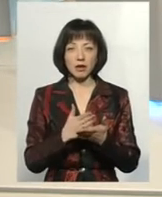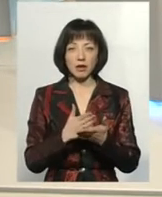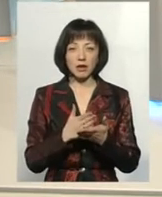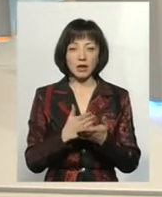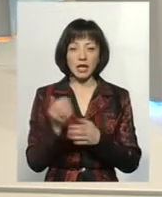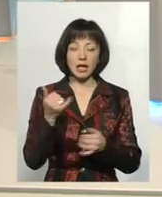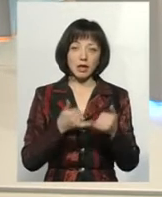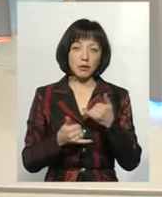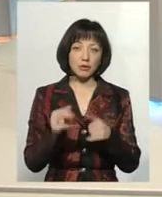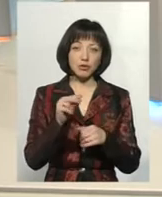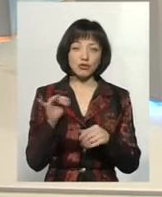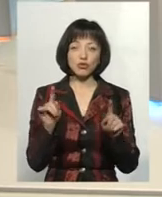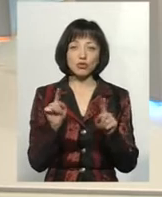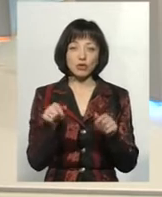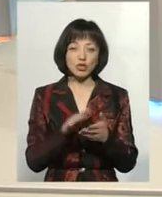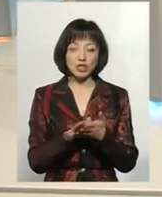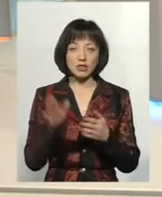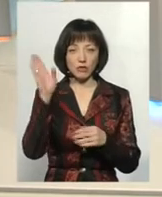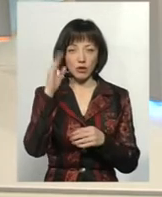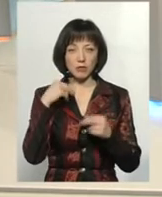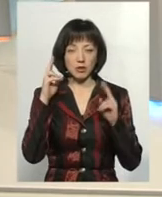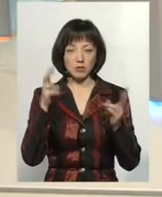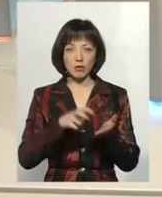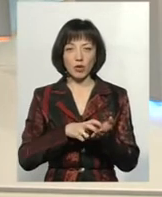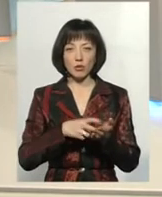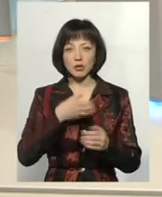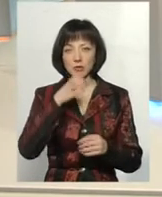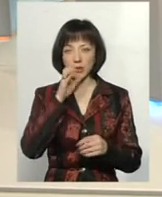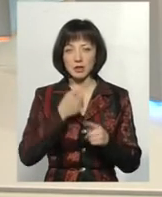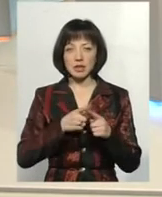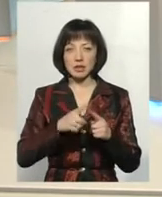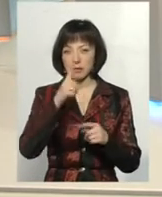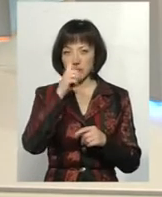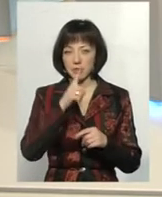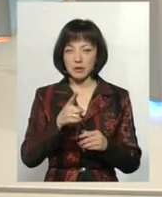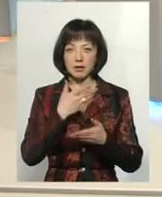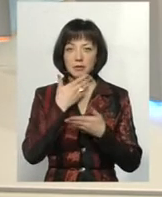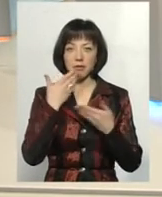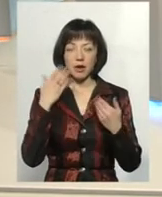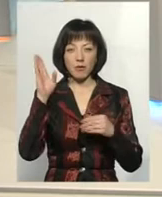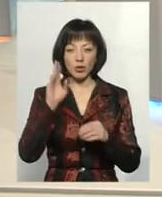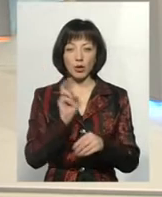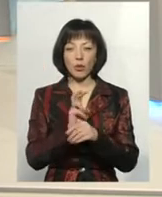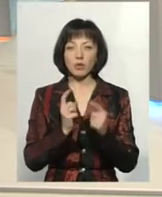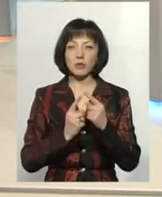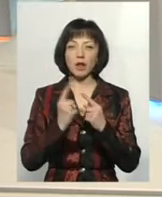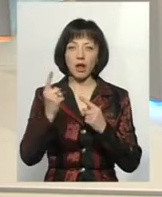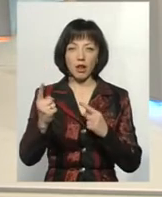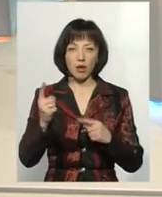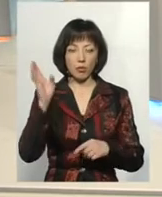які хімікати, чи там що, чи там чиста вода. Ми боїмося пити. Це вже місяць, ми не маємо води, ми ходимо далеко по